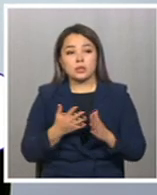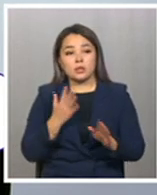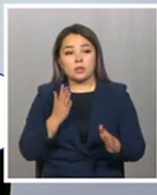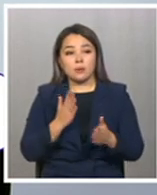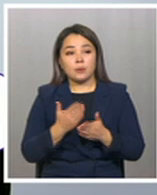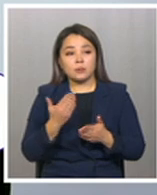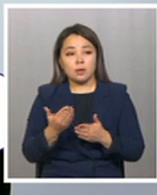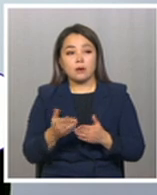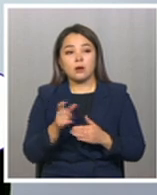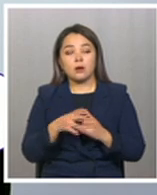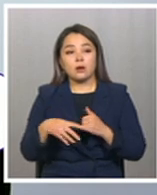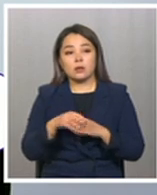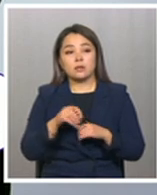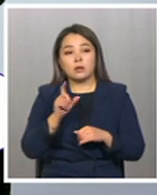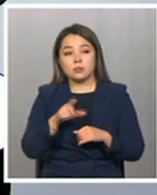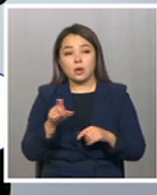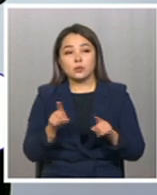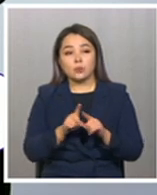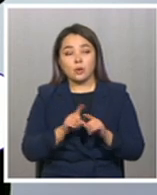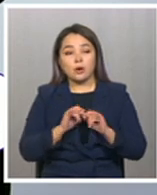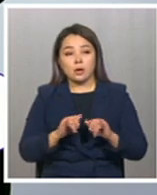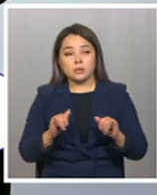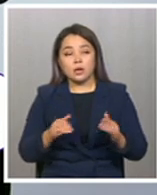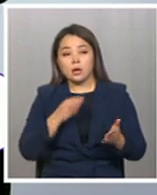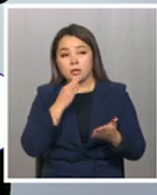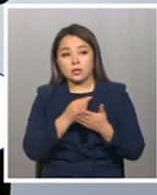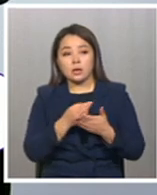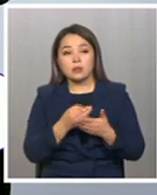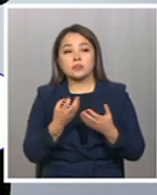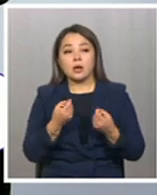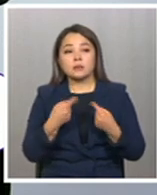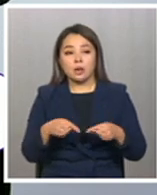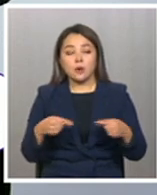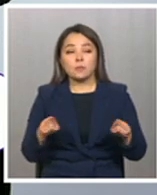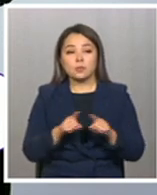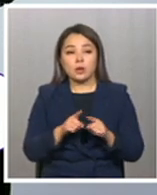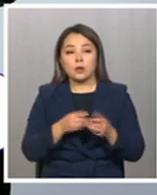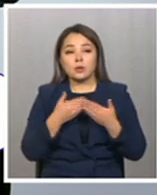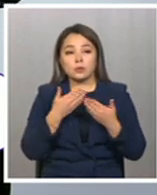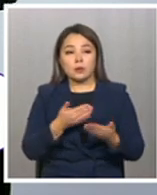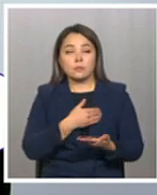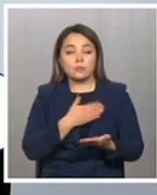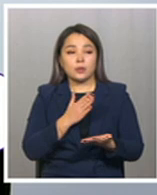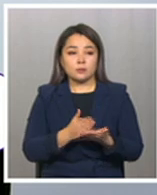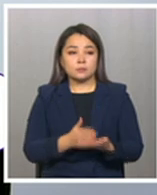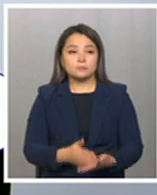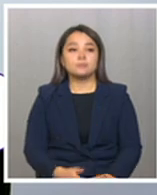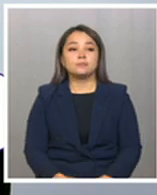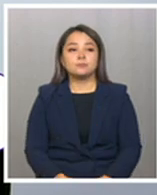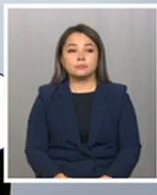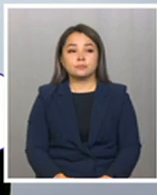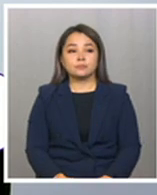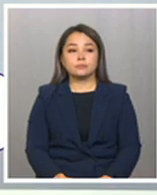және халық санын арттыруға ықпал жасау сияқты тағы басқа мәселелерді айтуға болады.